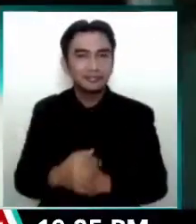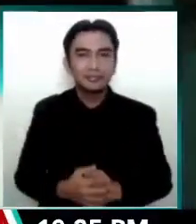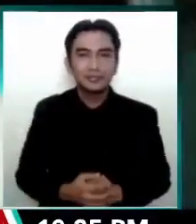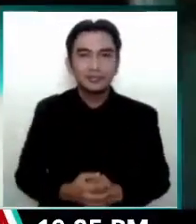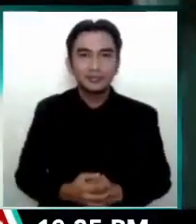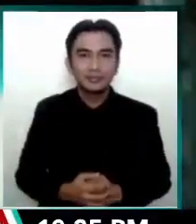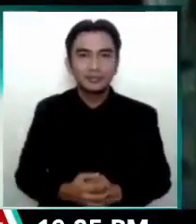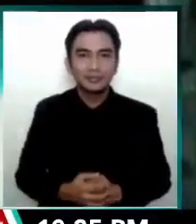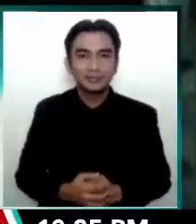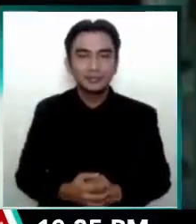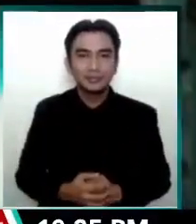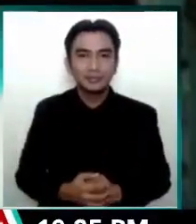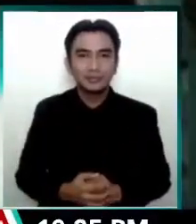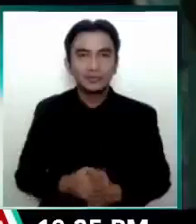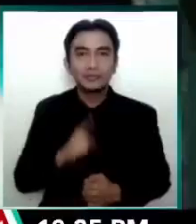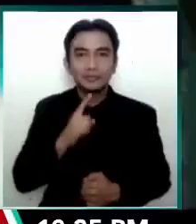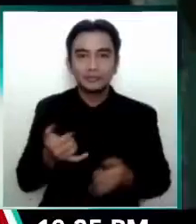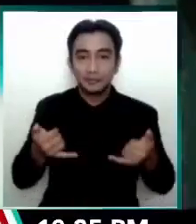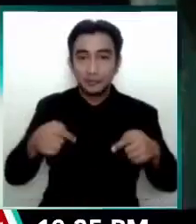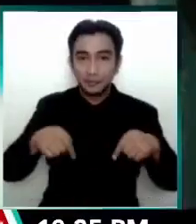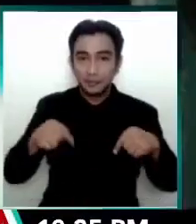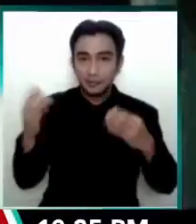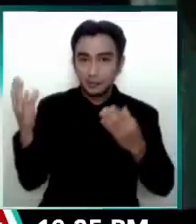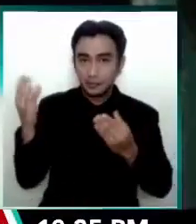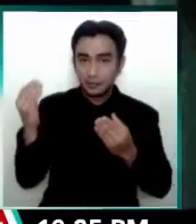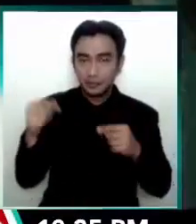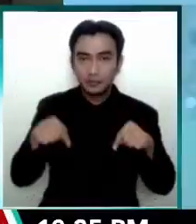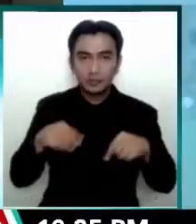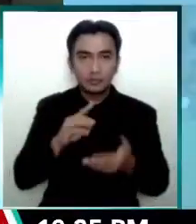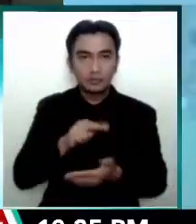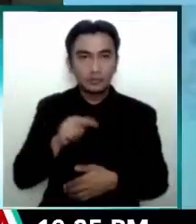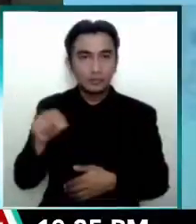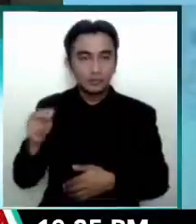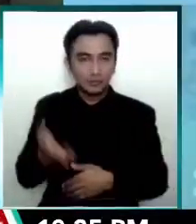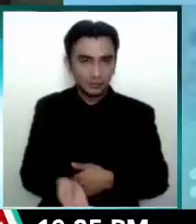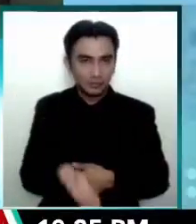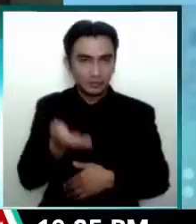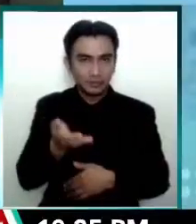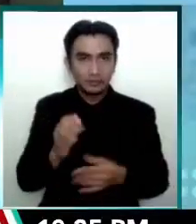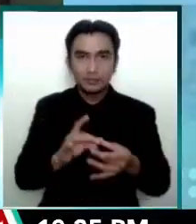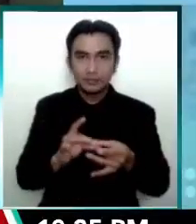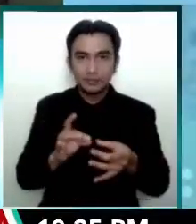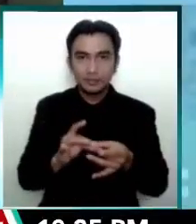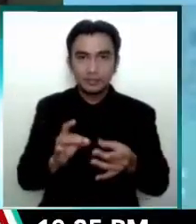At iyan ang latest mula rito sa Navotas. Balik sa iyo, Maki. Maraming salamat, Jamie Santos.